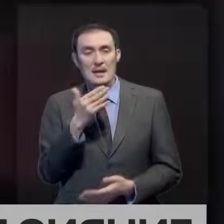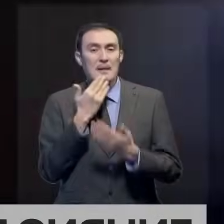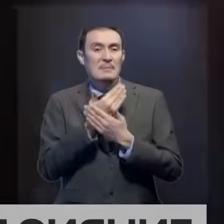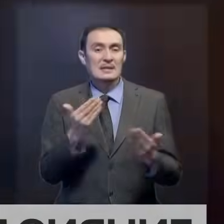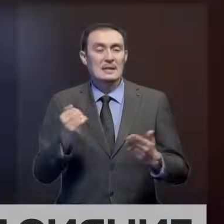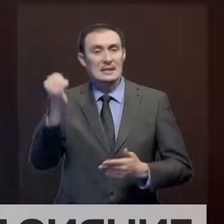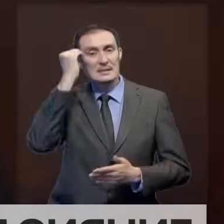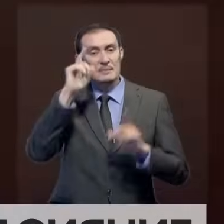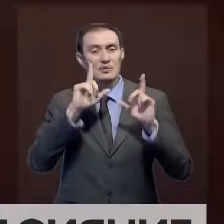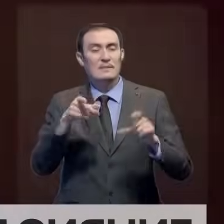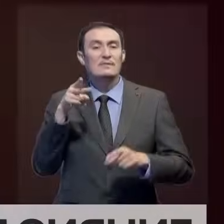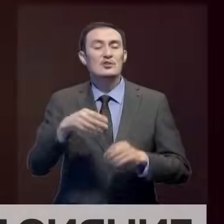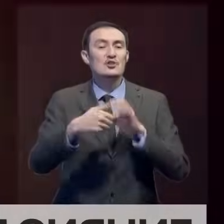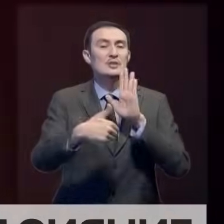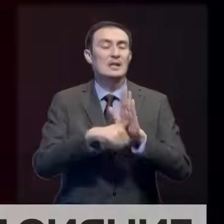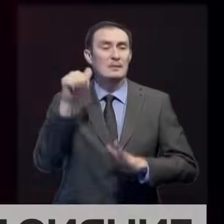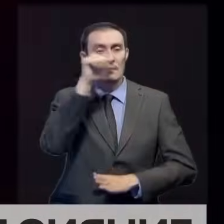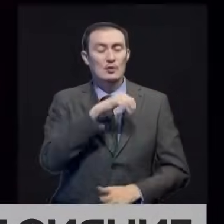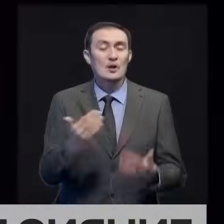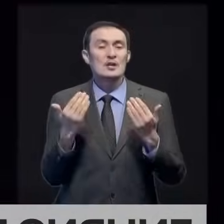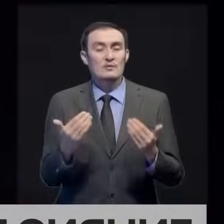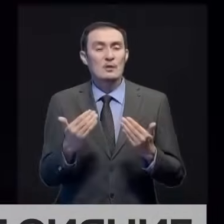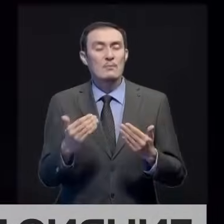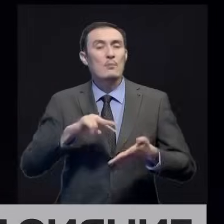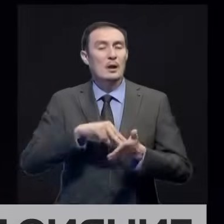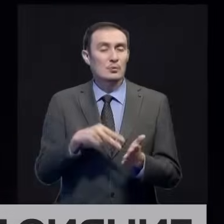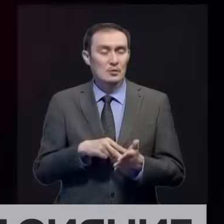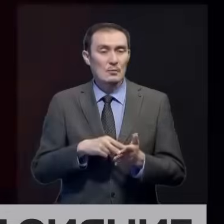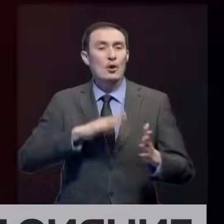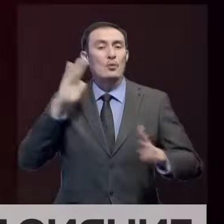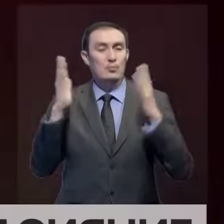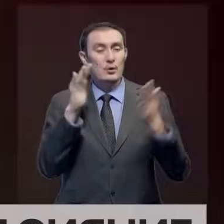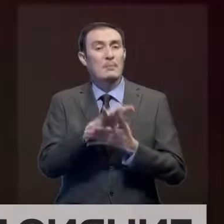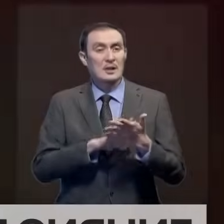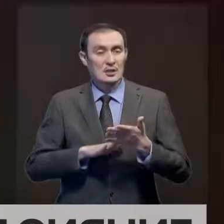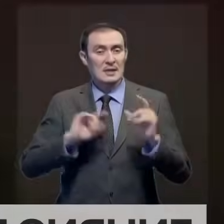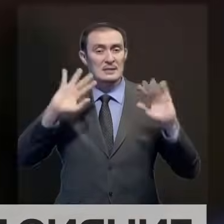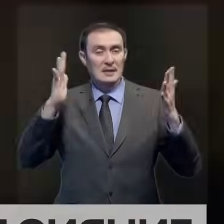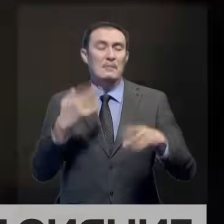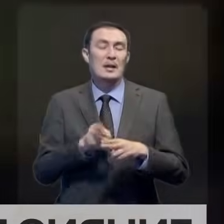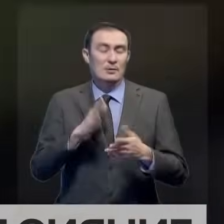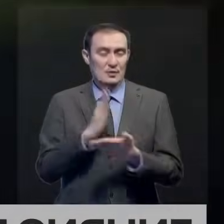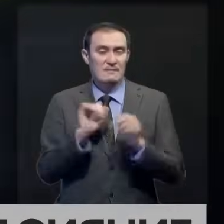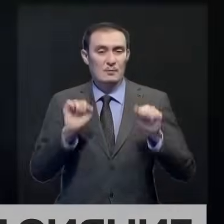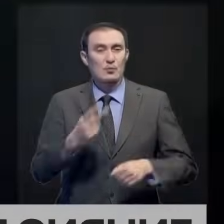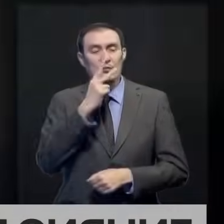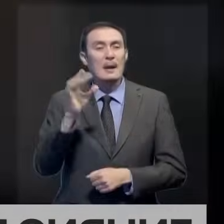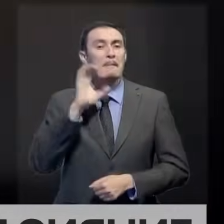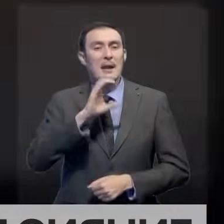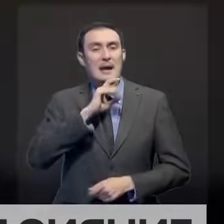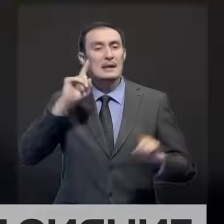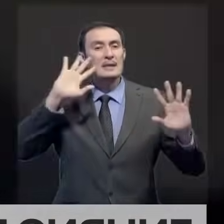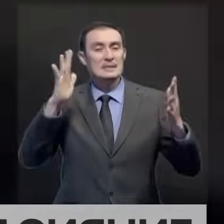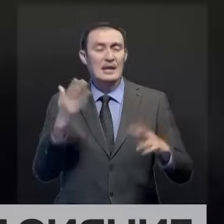Последний запечатлели в 2016 году. Сегодня, по прогнозам, буря продолжится, поэтому есть шанс увидеть полярное сияние